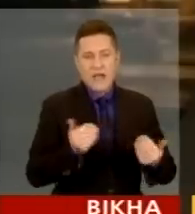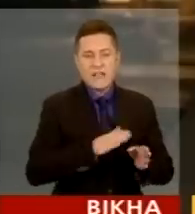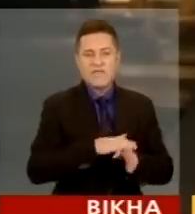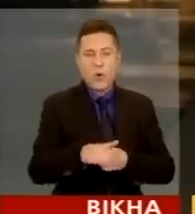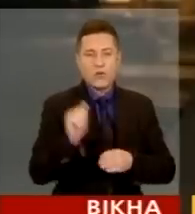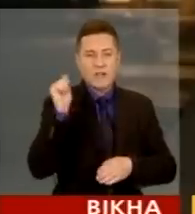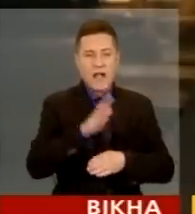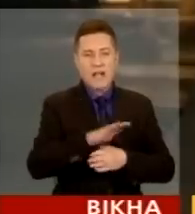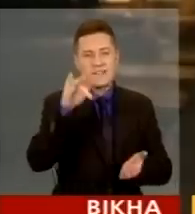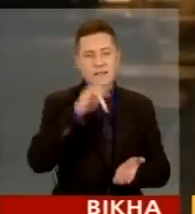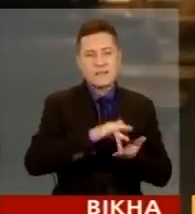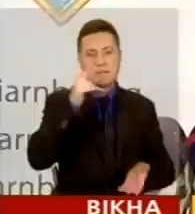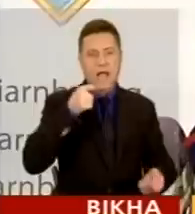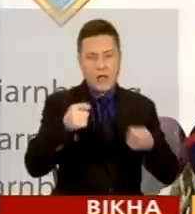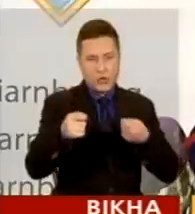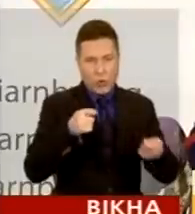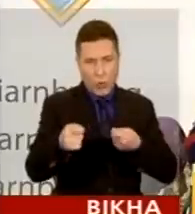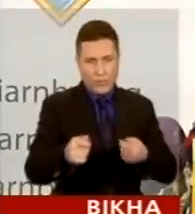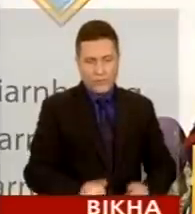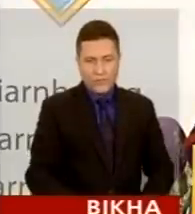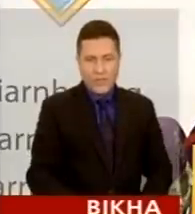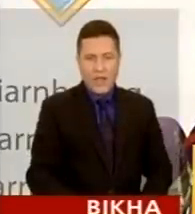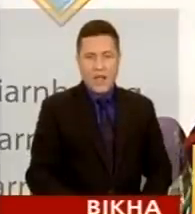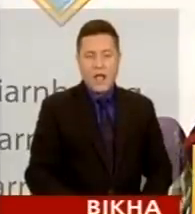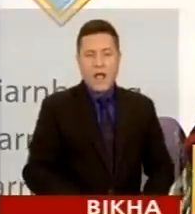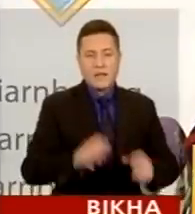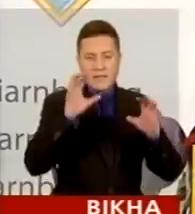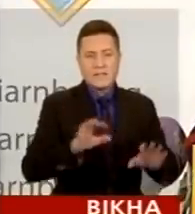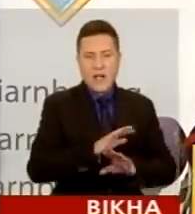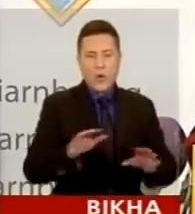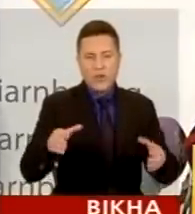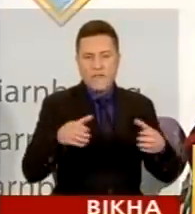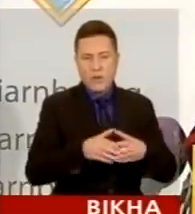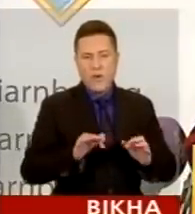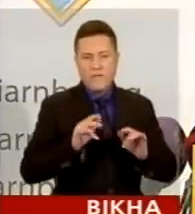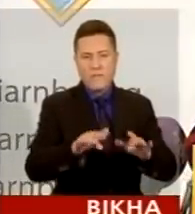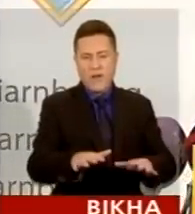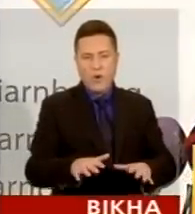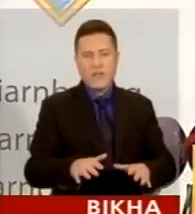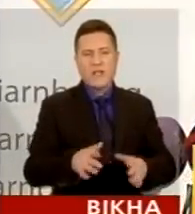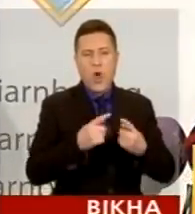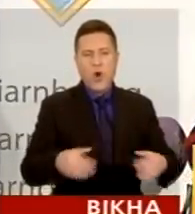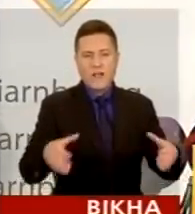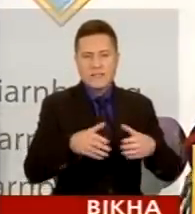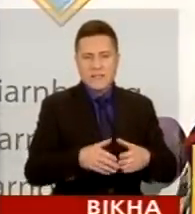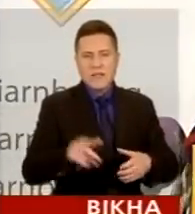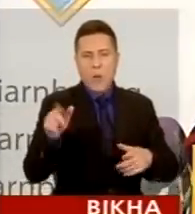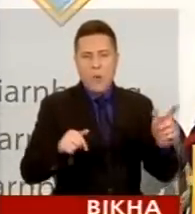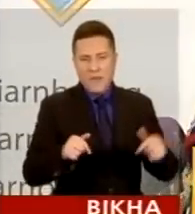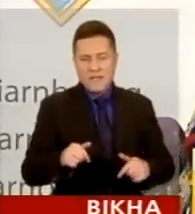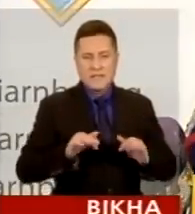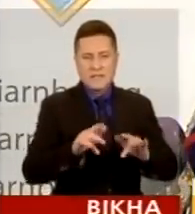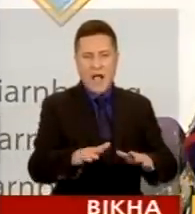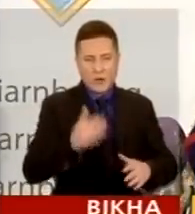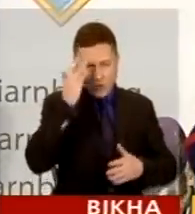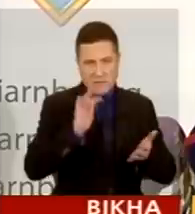виконувати накази центру. Незаконні формування проводять організаційні та мобілізаційні заходи з метою